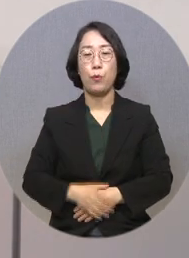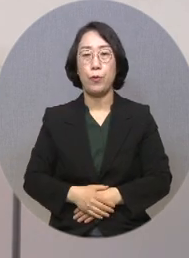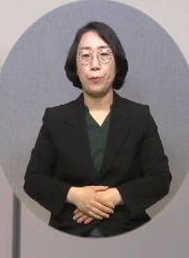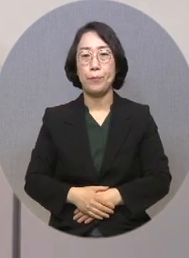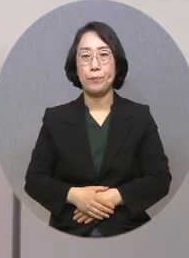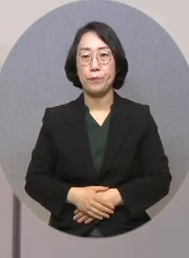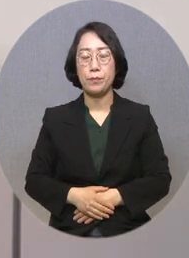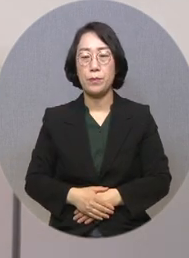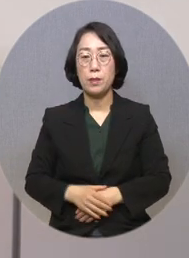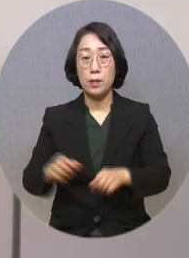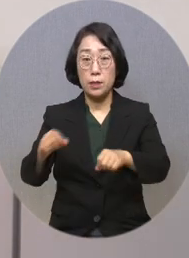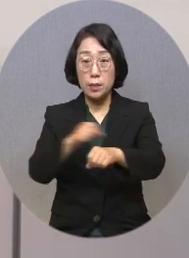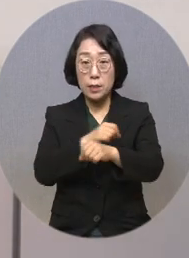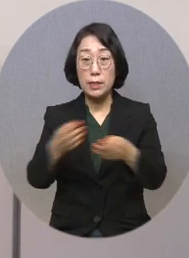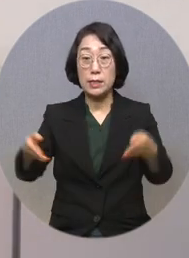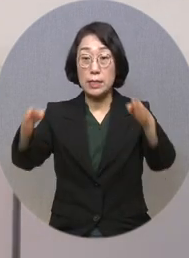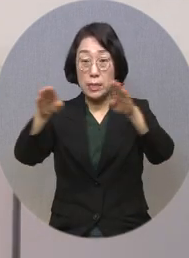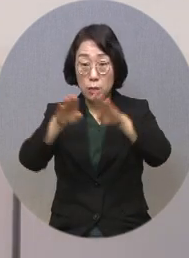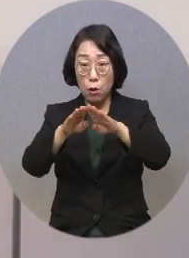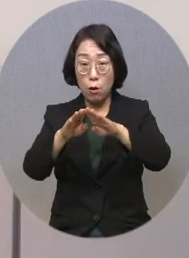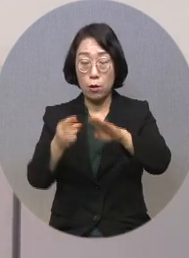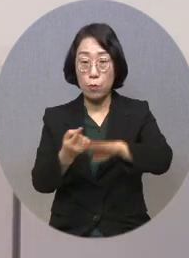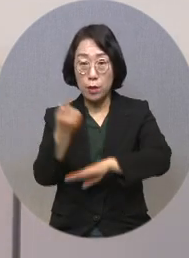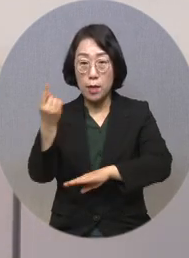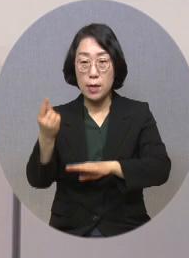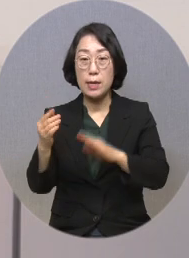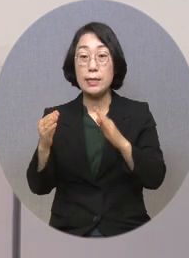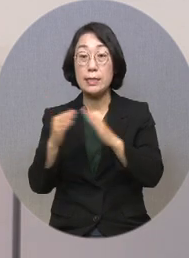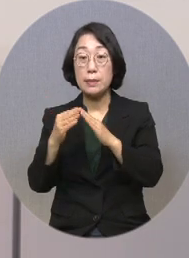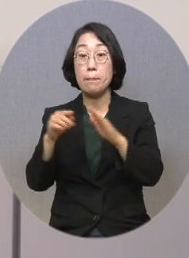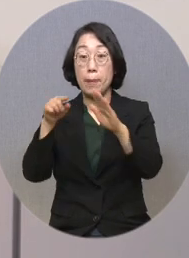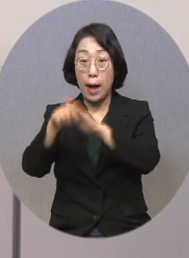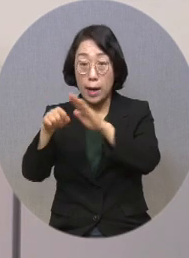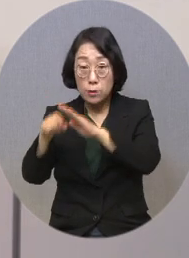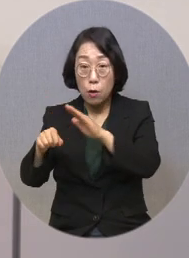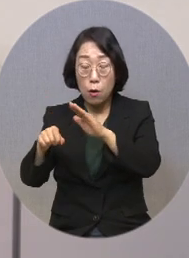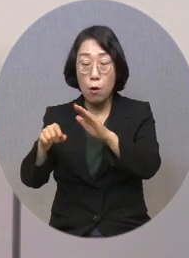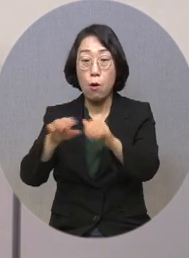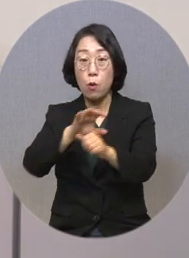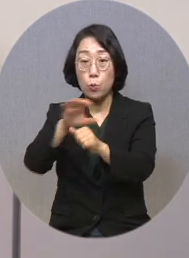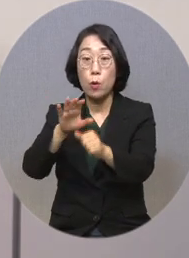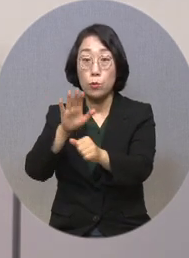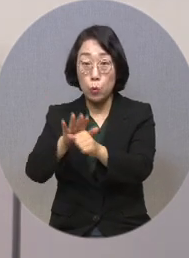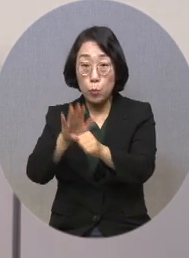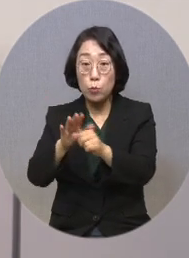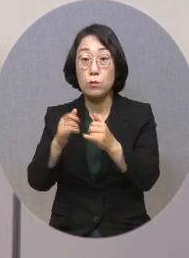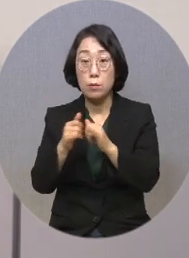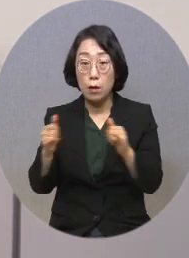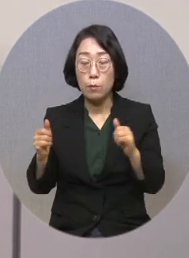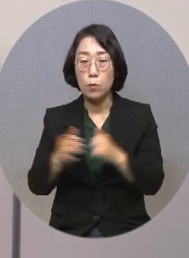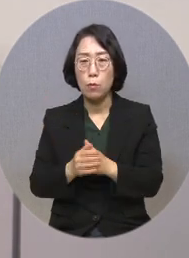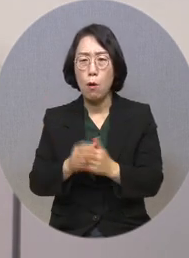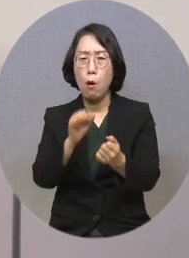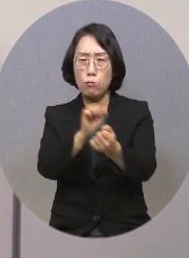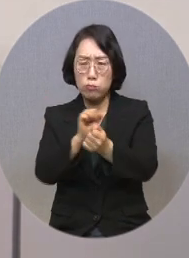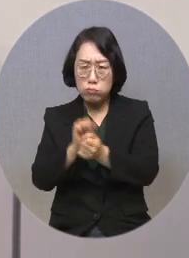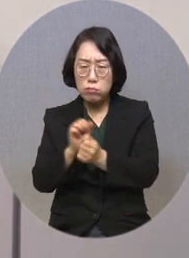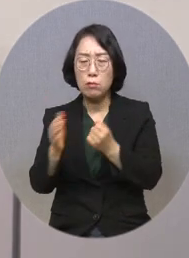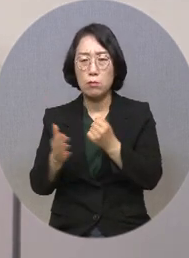특히 시설뿐만 아니라 제가 요양보호사도 감염병 사태로 인해서